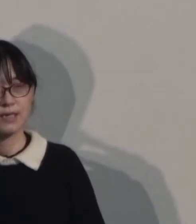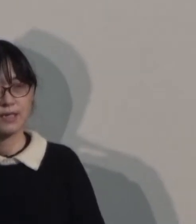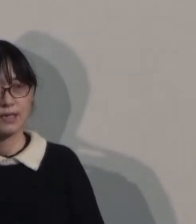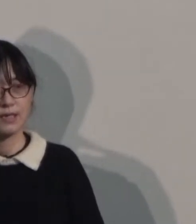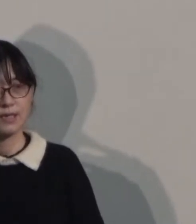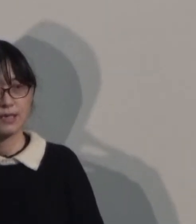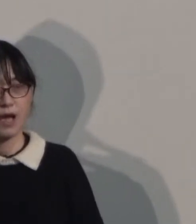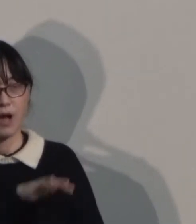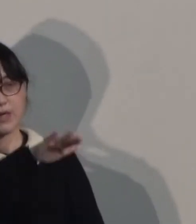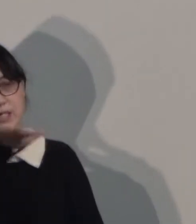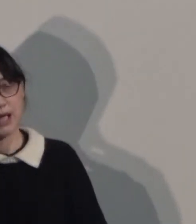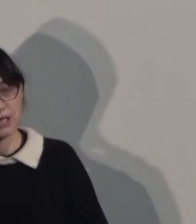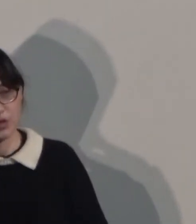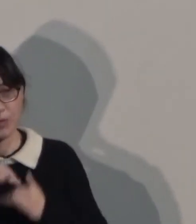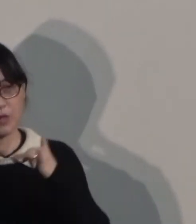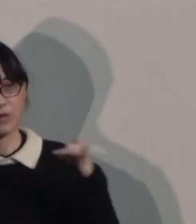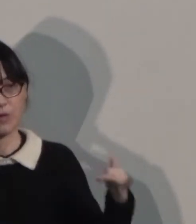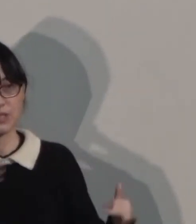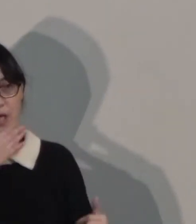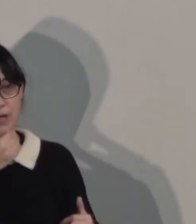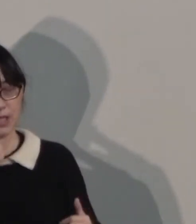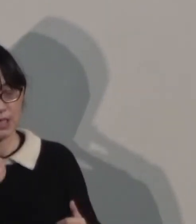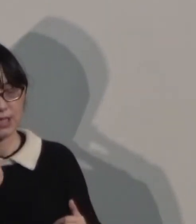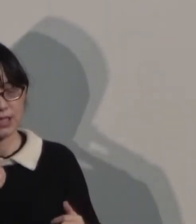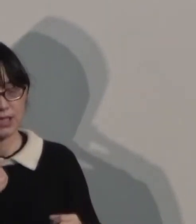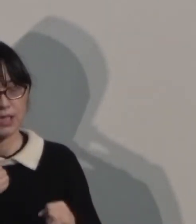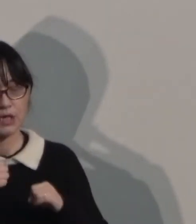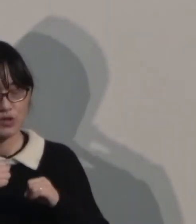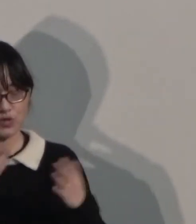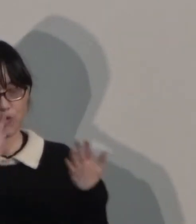人を幸せにすることができるように、